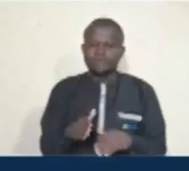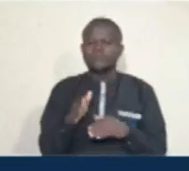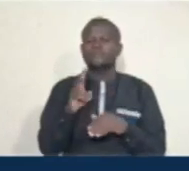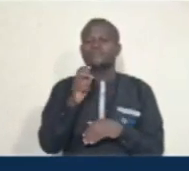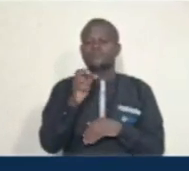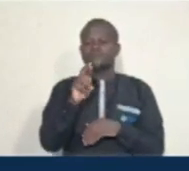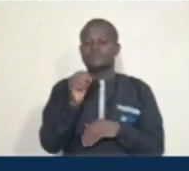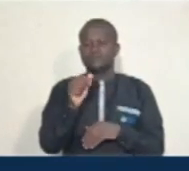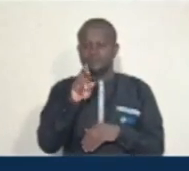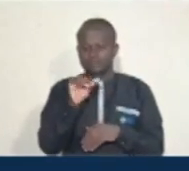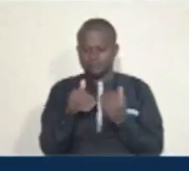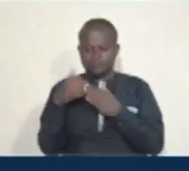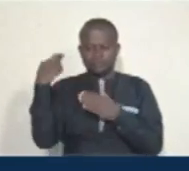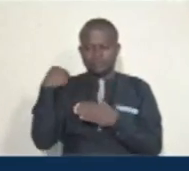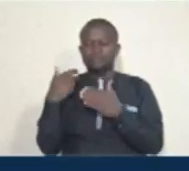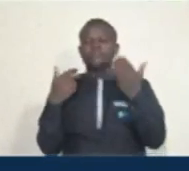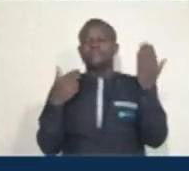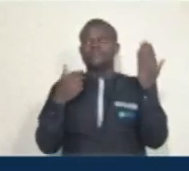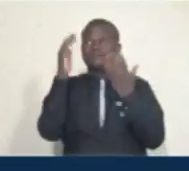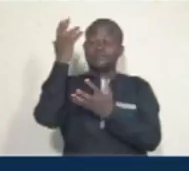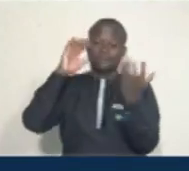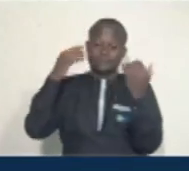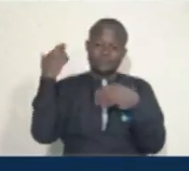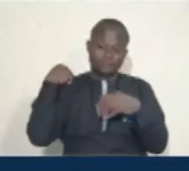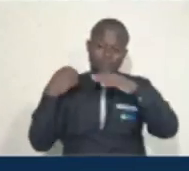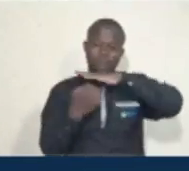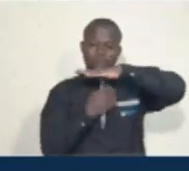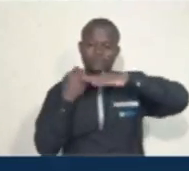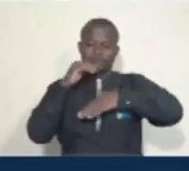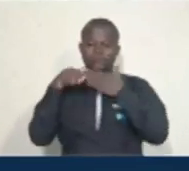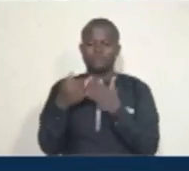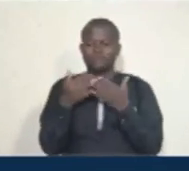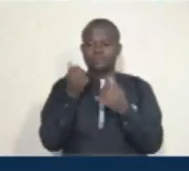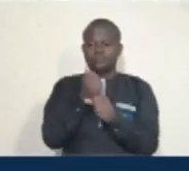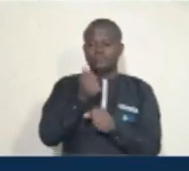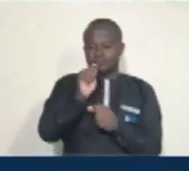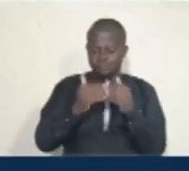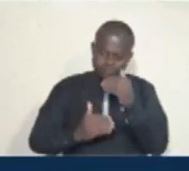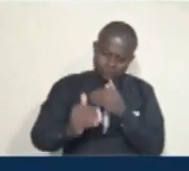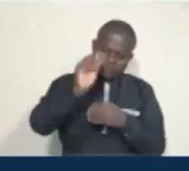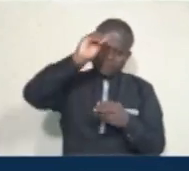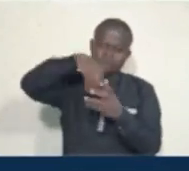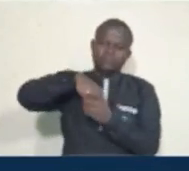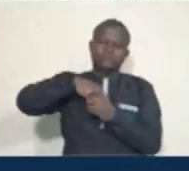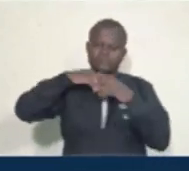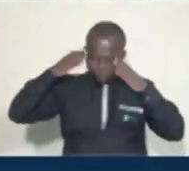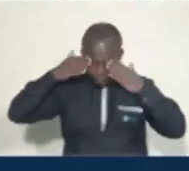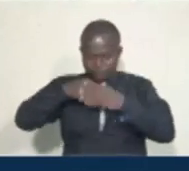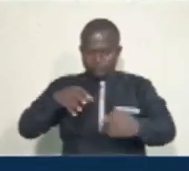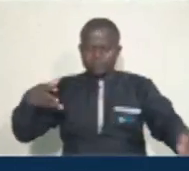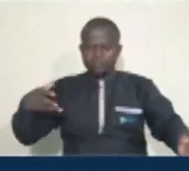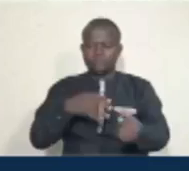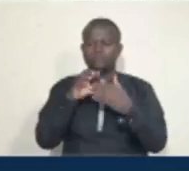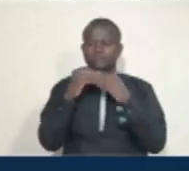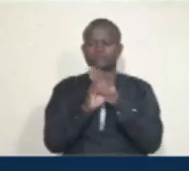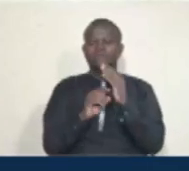abaveterineri, abashinzwe ubutaka, abashinzwe amashyamba, abashinzwe amazi, abashinzwe ibidukikije, ubu aka kazi niko bagiye kujyamo bagashyiramo imbaraga. Abayobozi